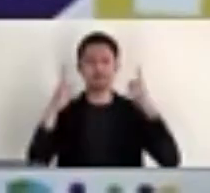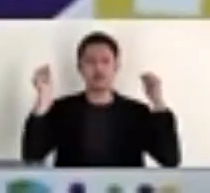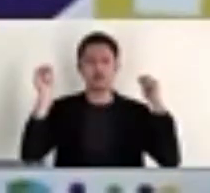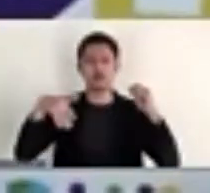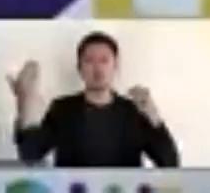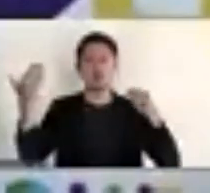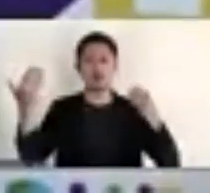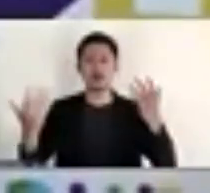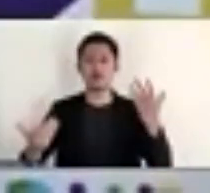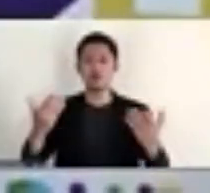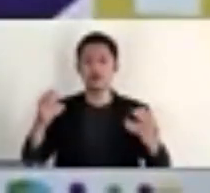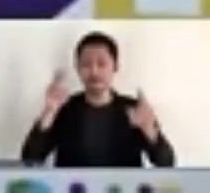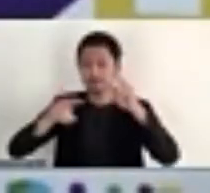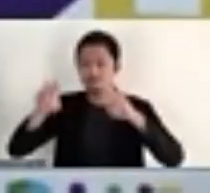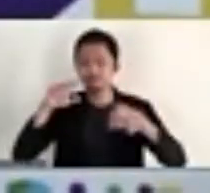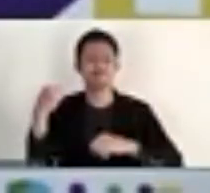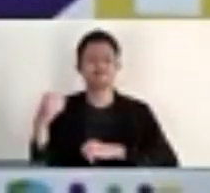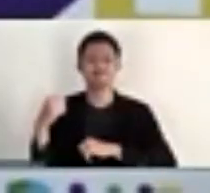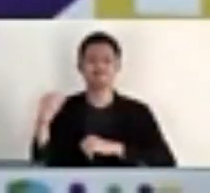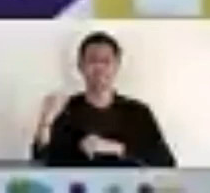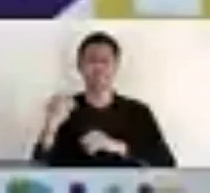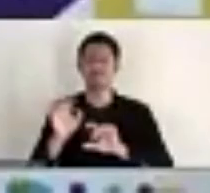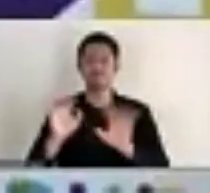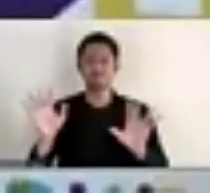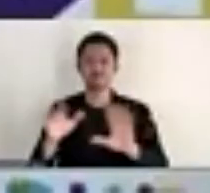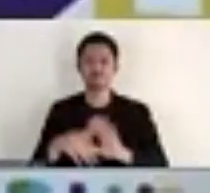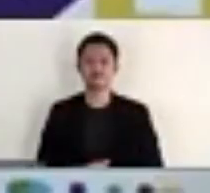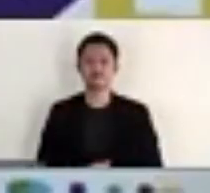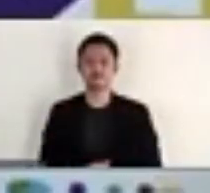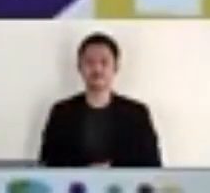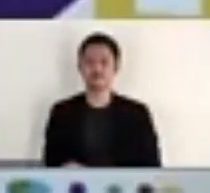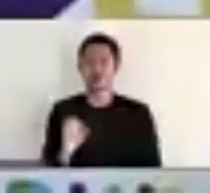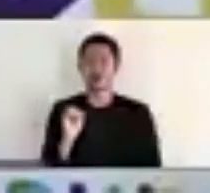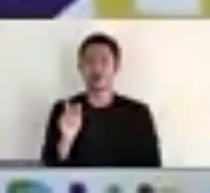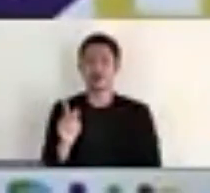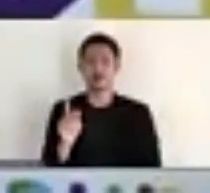mungkin tidak dapat radar ya tidak terkena Radar Oke